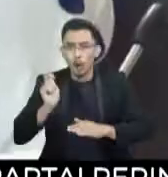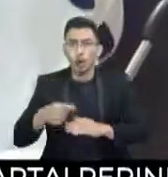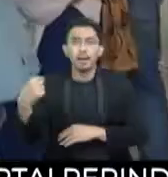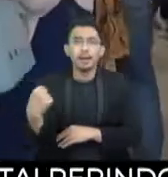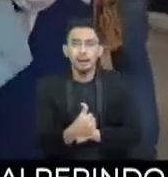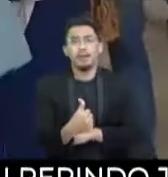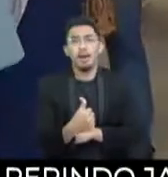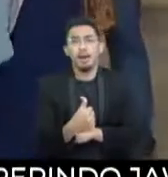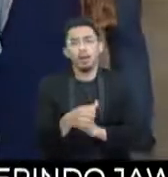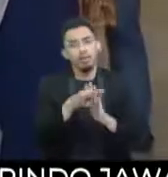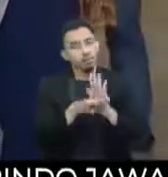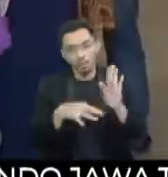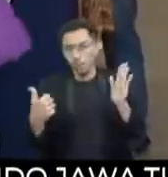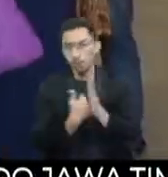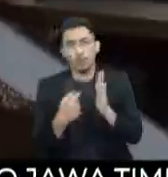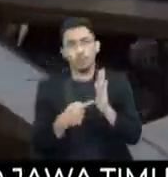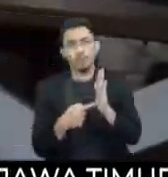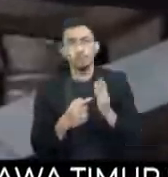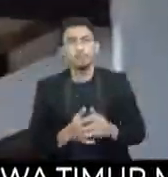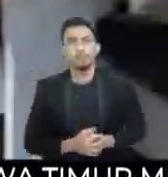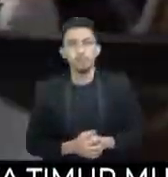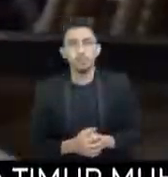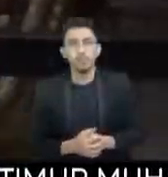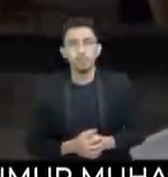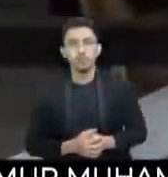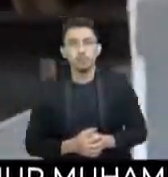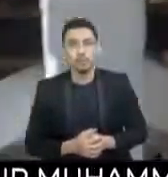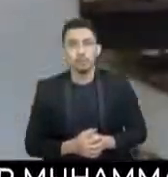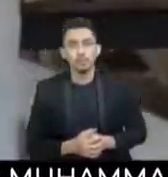pemerintah. Dari Bogor, Jawa Barat, Wildan Hidayat, iNews melaporkan.